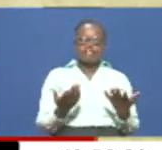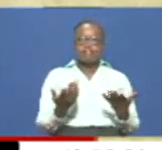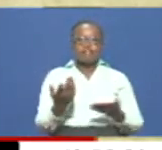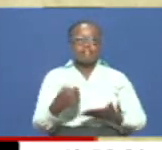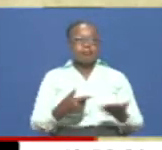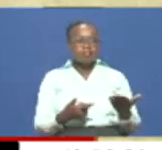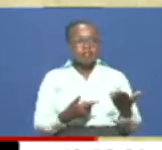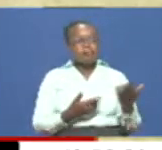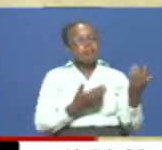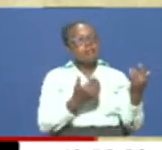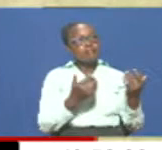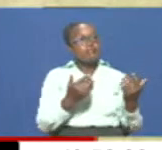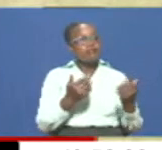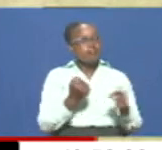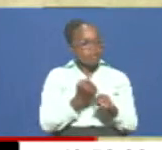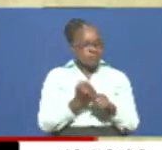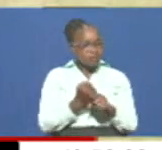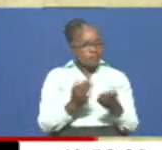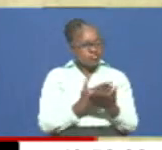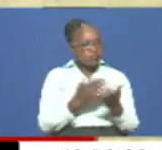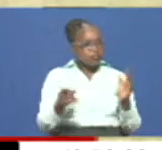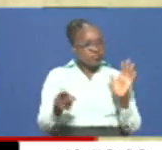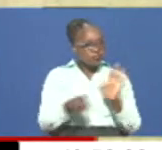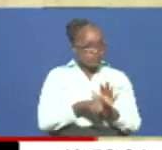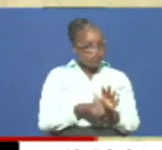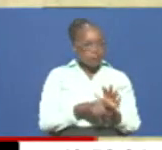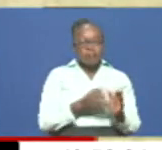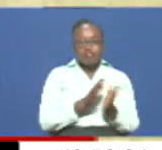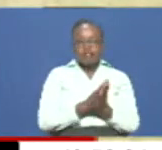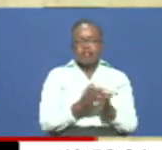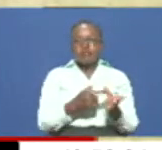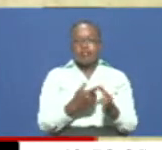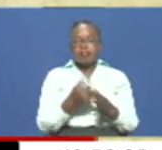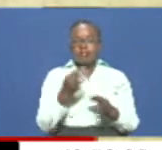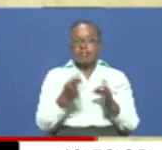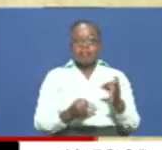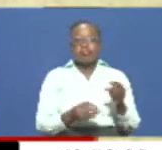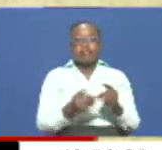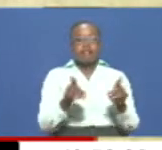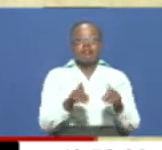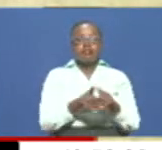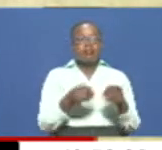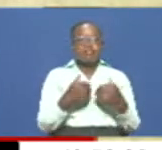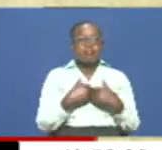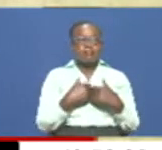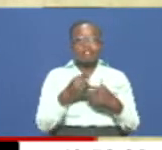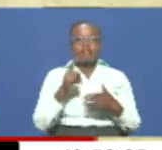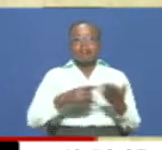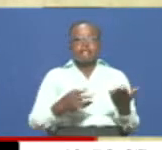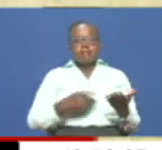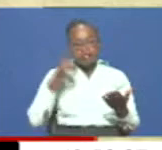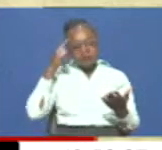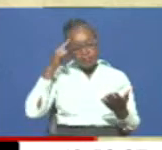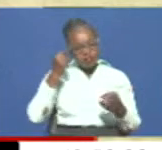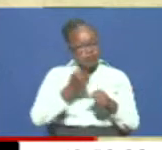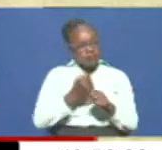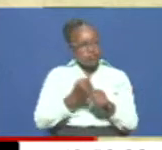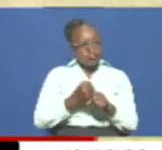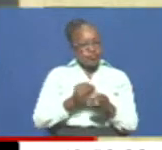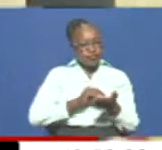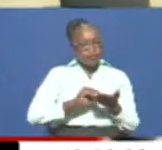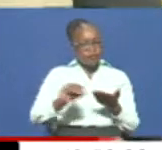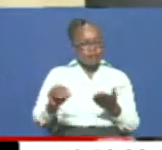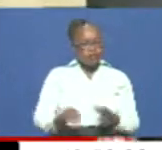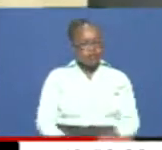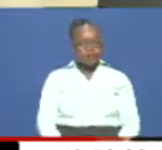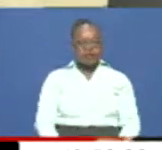anatarajia kufanya kitu mbaya. So tukiwa na nini kama hii unapata ile kitu ulikuwa unafikiria kufanya imetoka kwa akili yako. Yes.